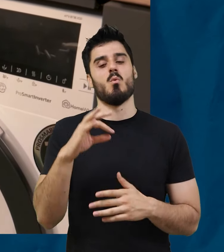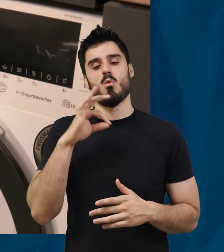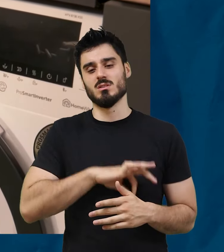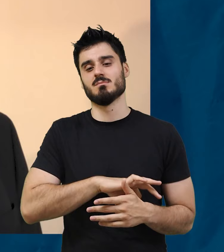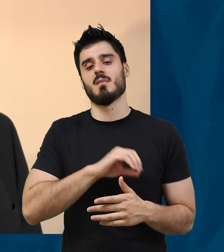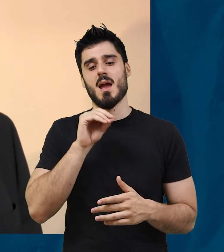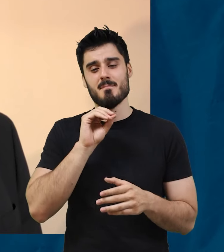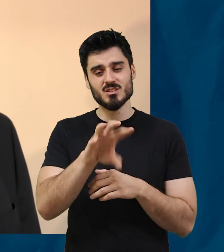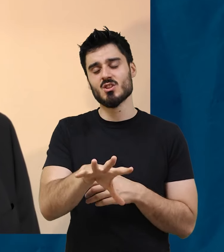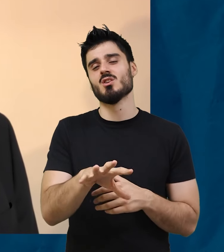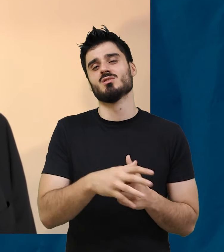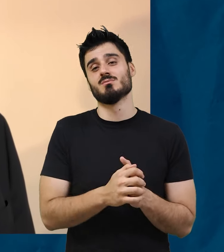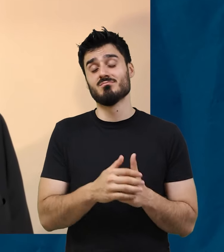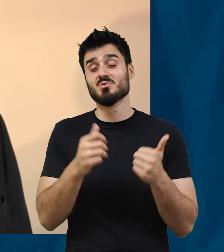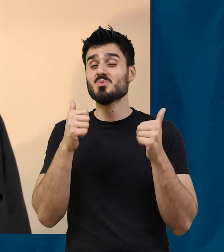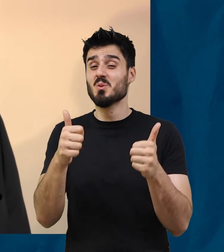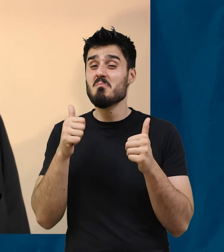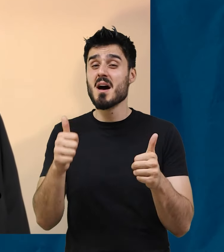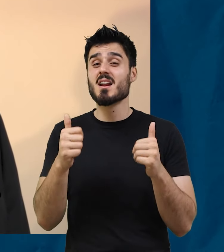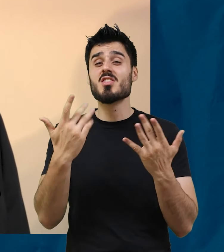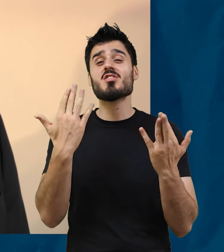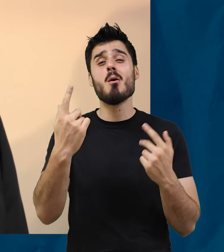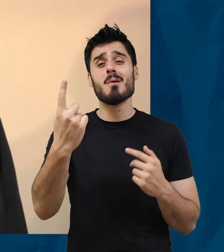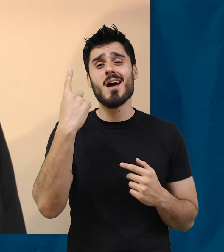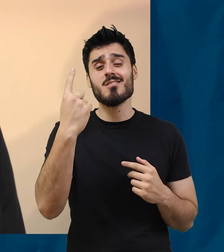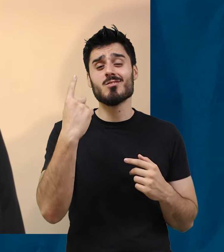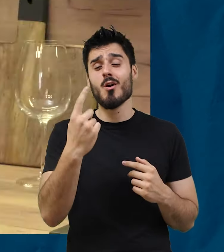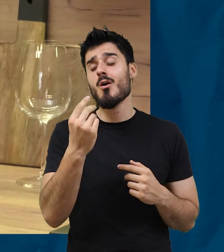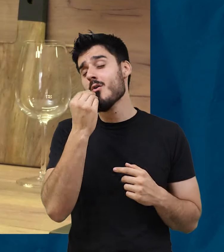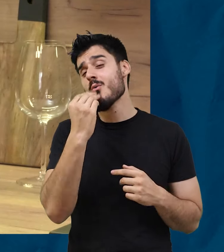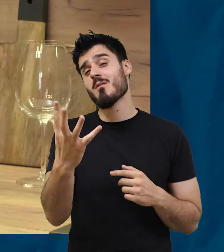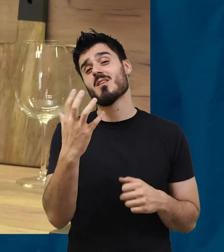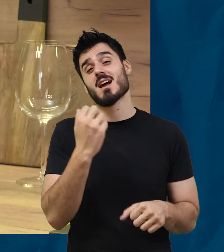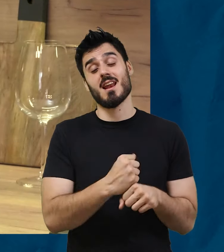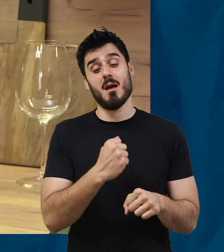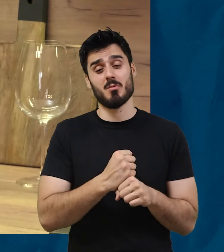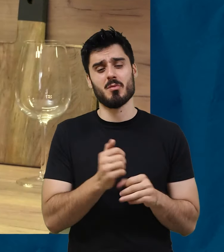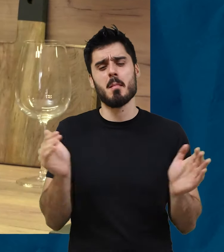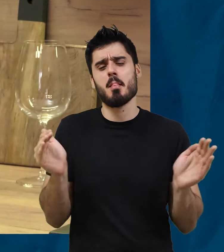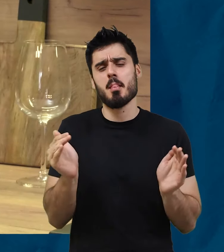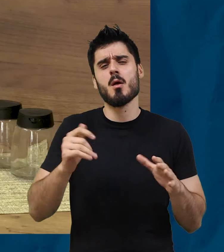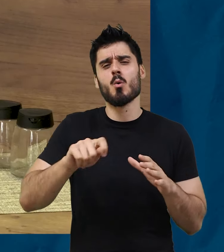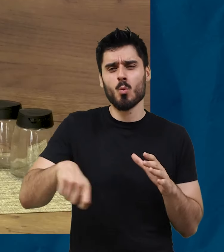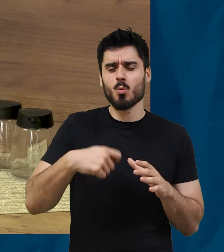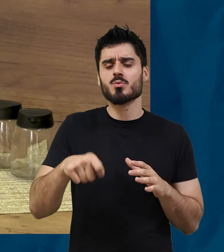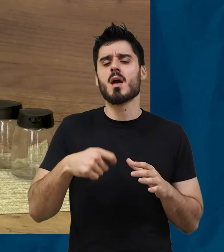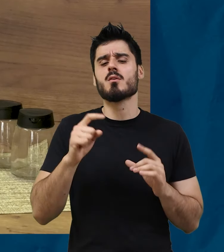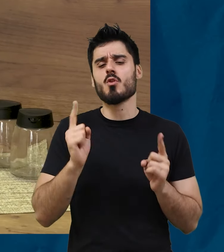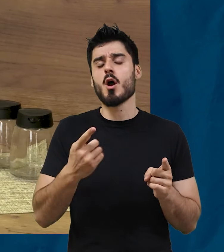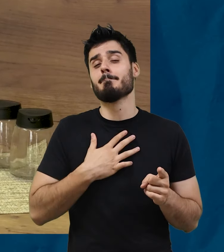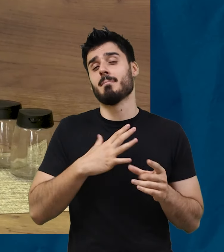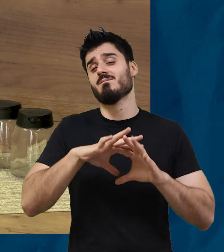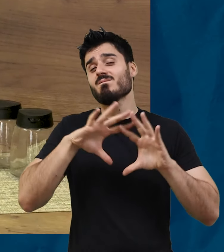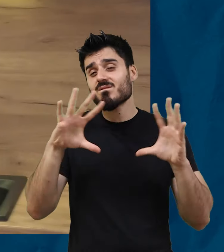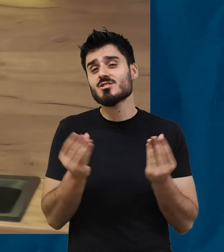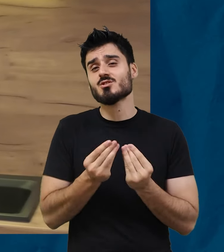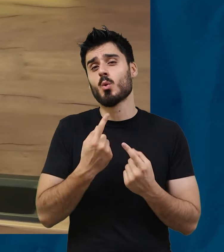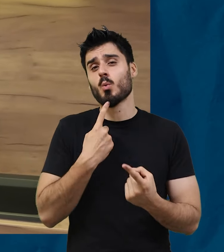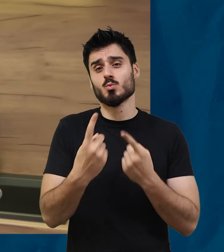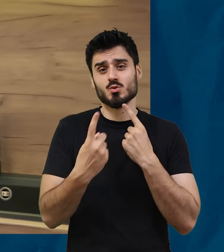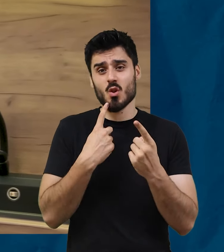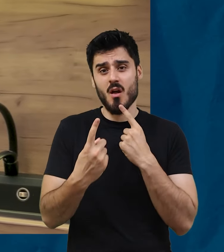вътре. Прекрасно! Супер сте, едно е редно, от това по-хубаво няма. Малка кухня, но компактна, има всичко. Много